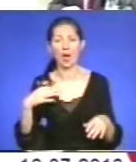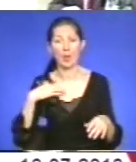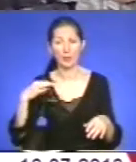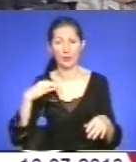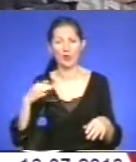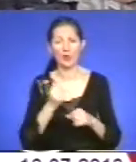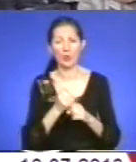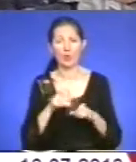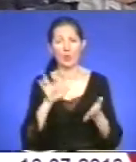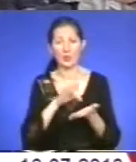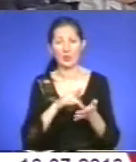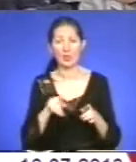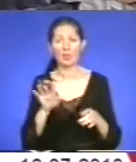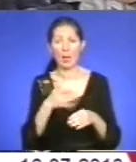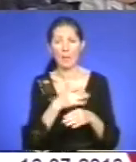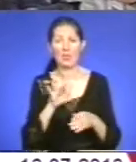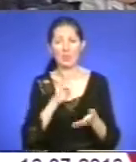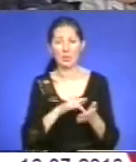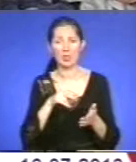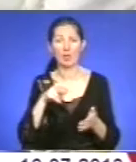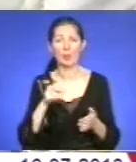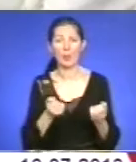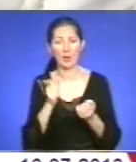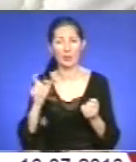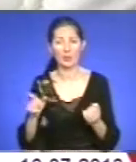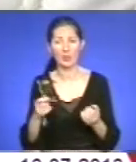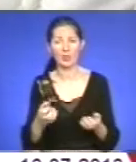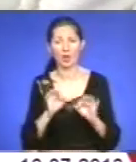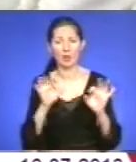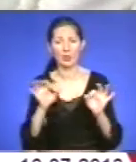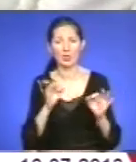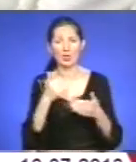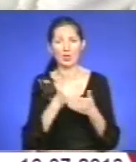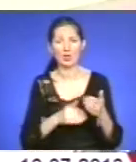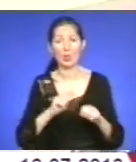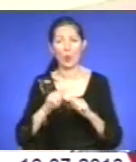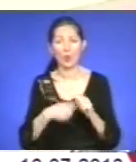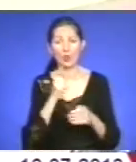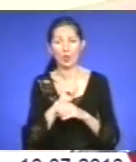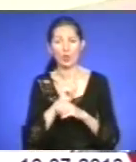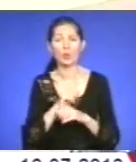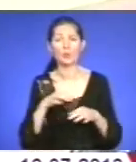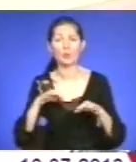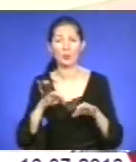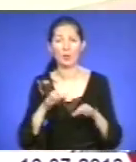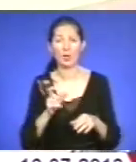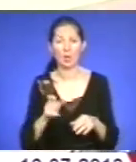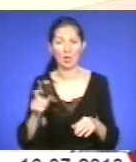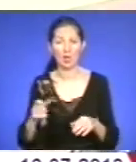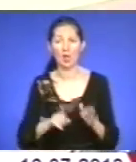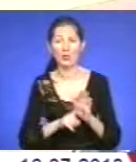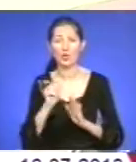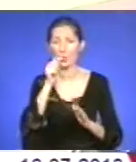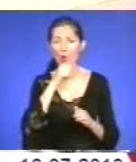міських та міжміських перевізників. Озвучили статистику порушень норм транспортування пасажирів. З початку року працівниками